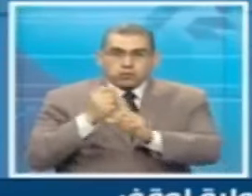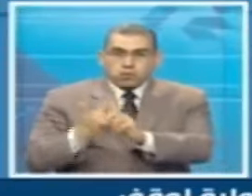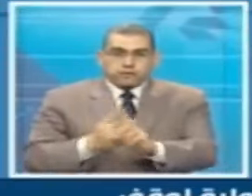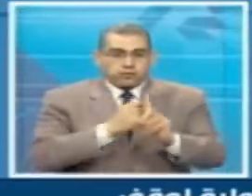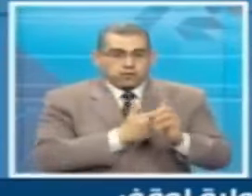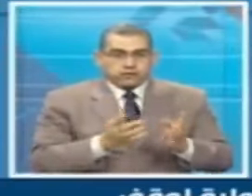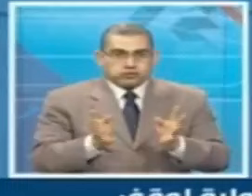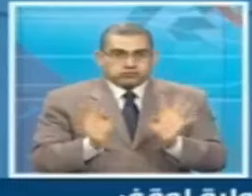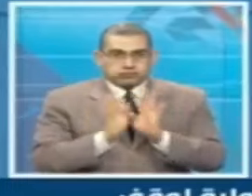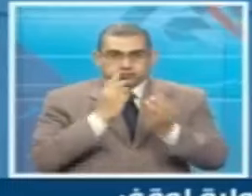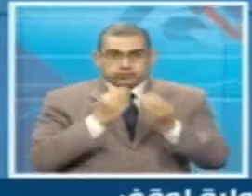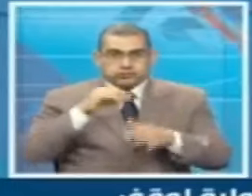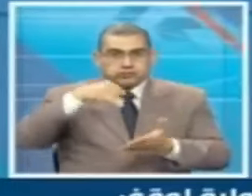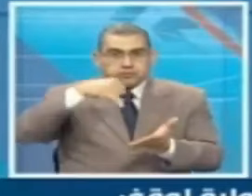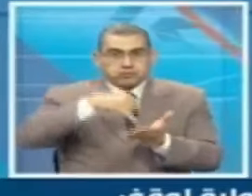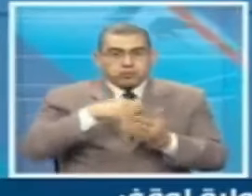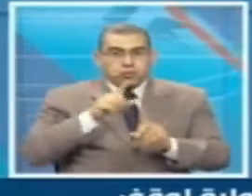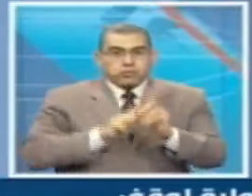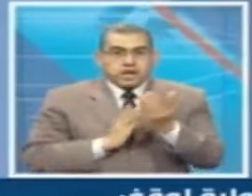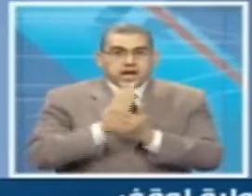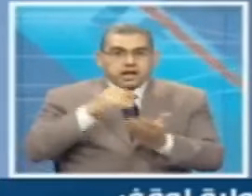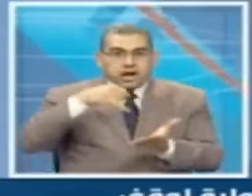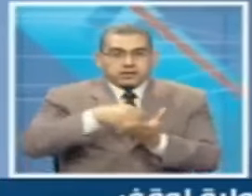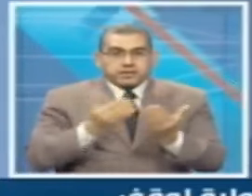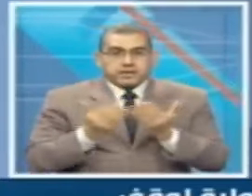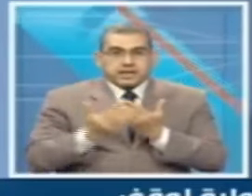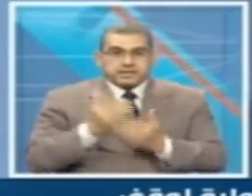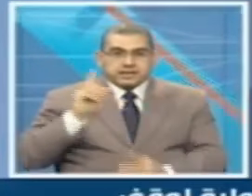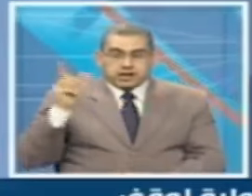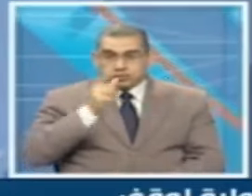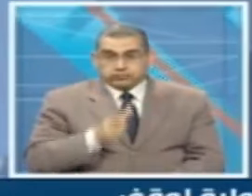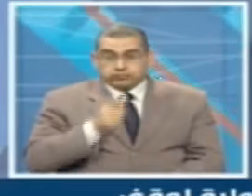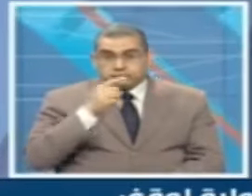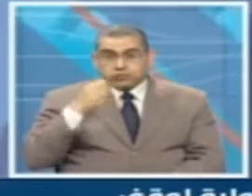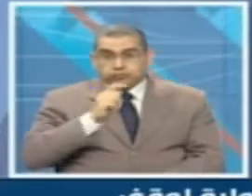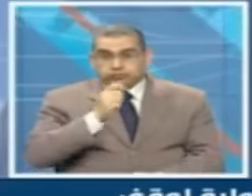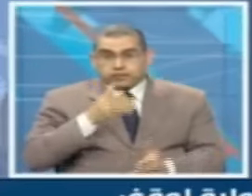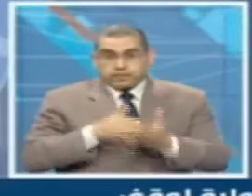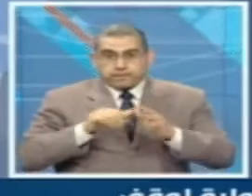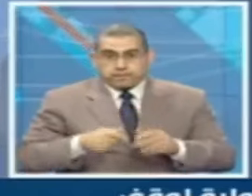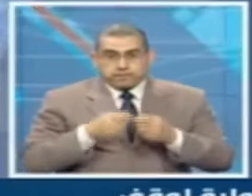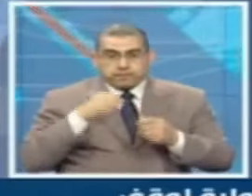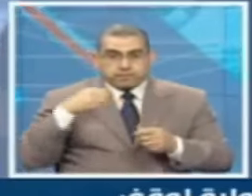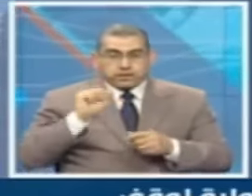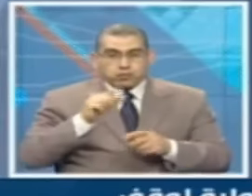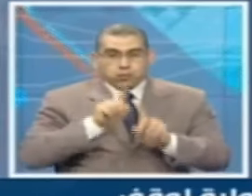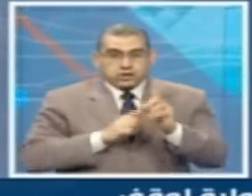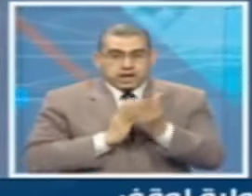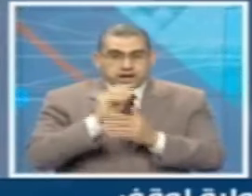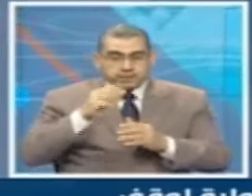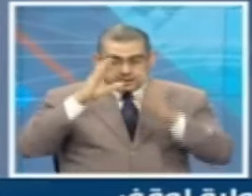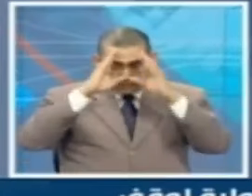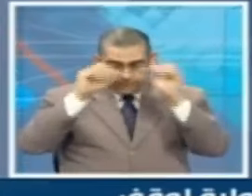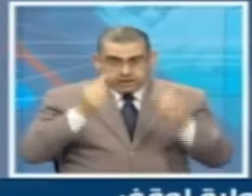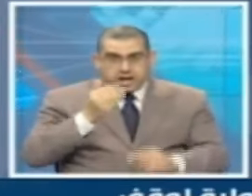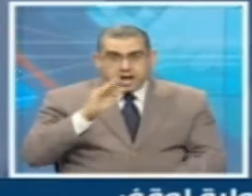البلدين، ذلك بمقر وزارة الخارجية بالعاصمة الإدارية الجديدة. وقال المتحدث الرسمي باسم وزارة الخارجية السفير أحمد أبو زيد